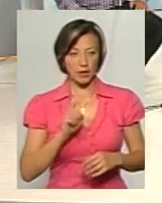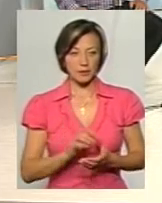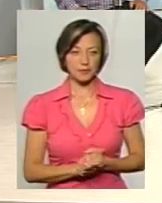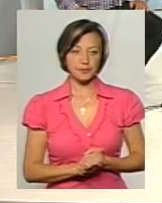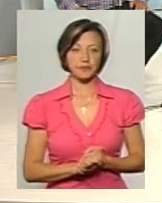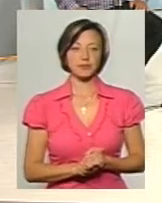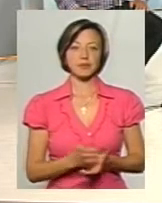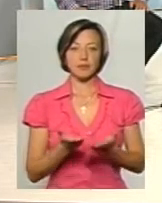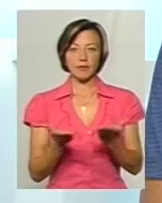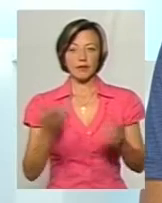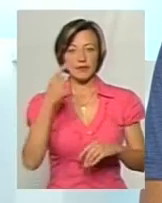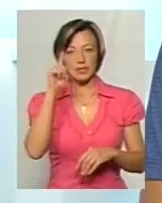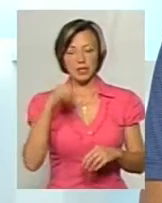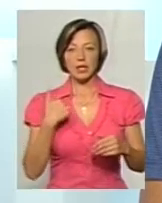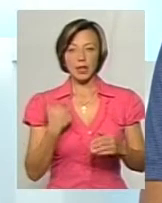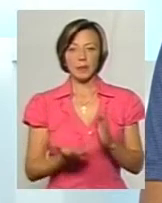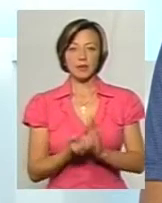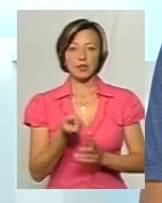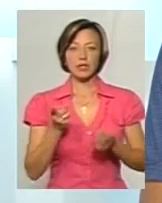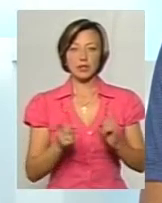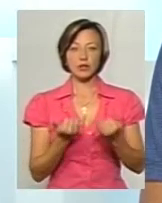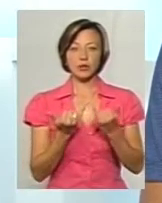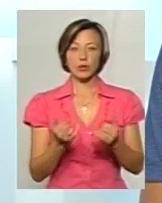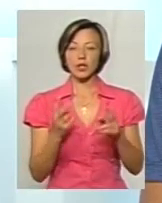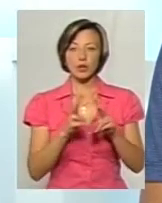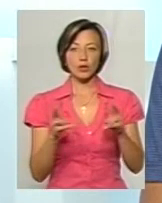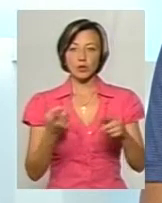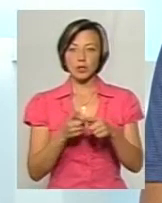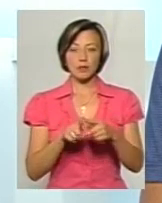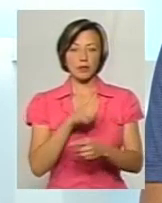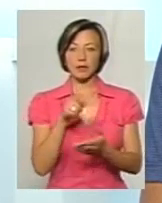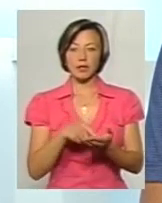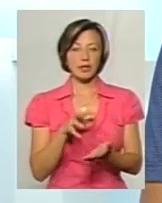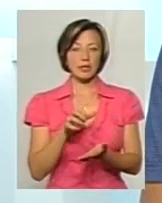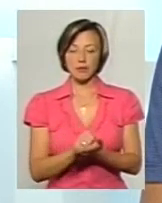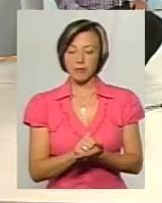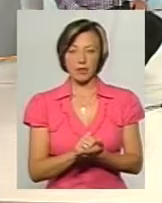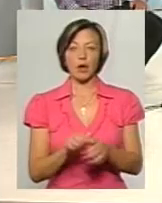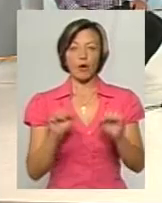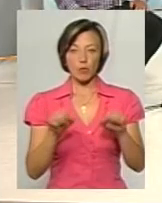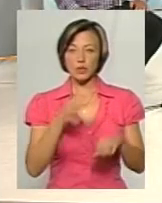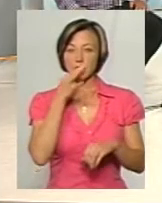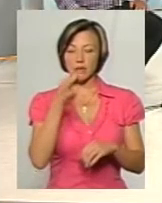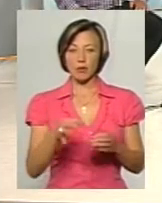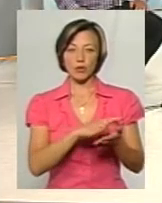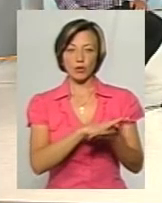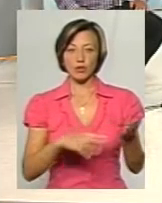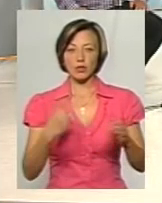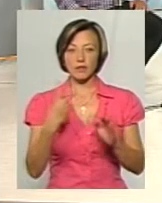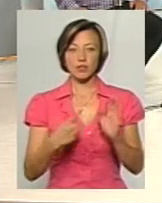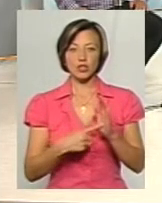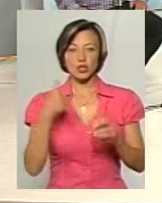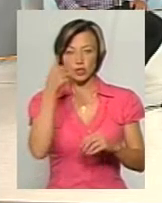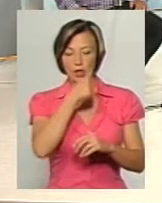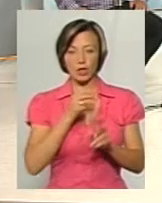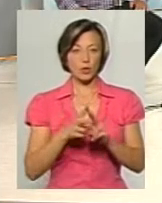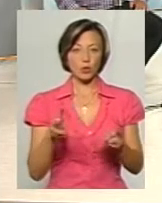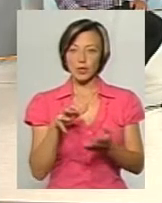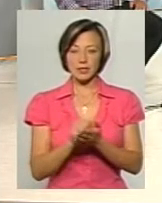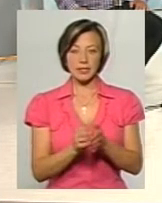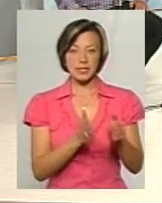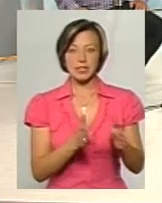І ви знаєте, я підтримую, що дійсно сьогодні ніхто цим питанням не займається. Тобто можна сказати, що впродовж 26 років ніхто не